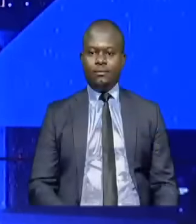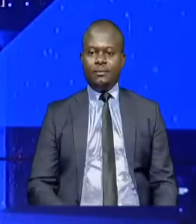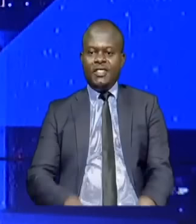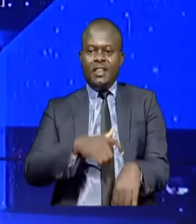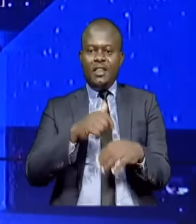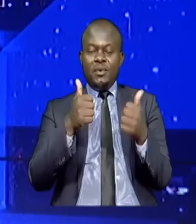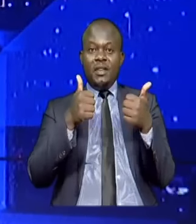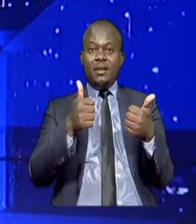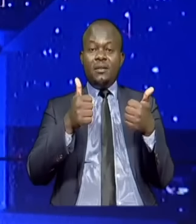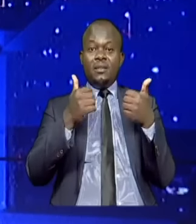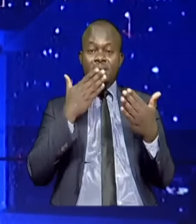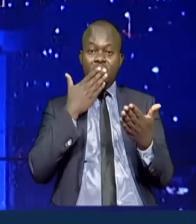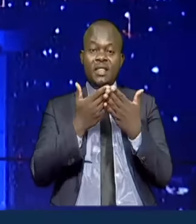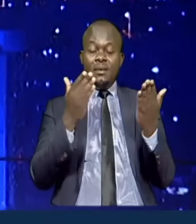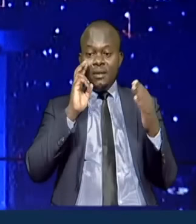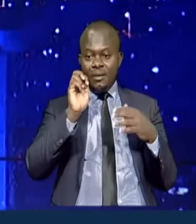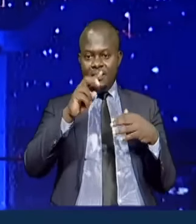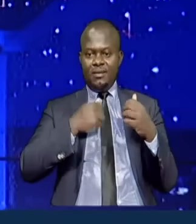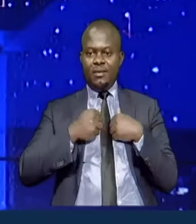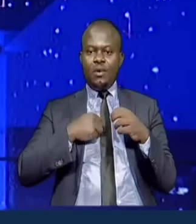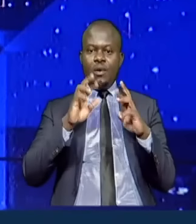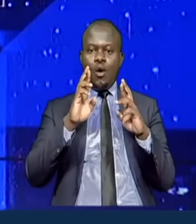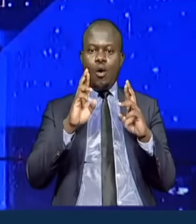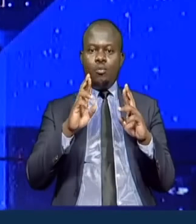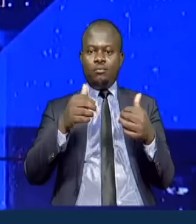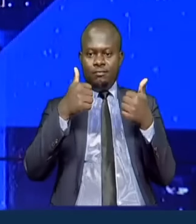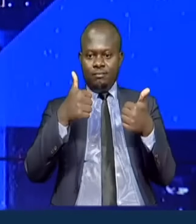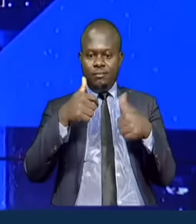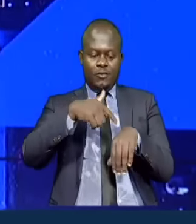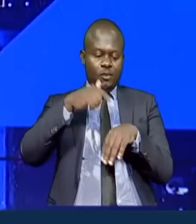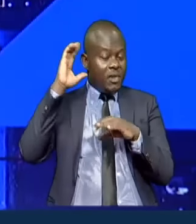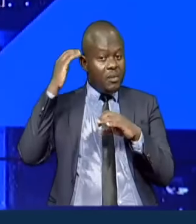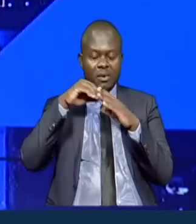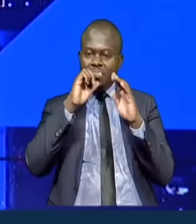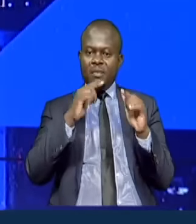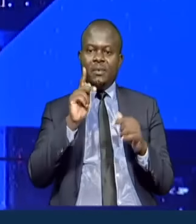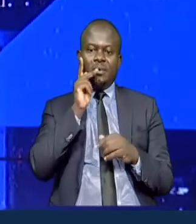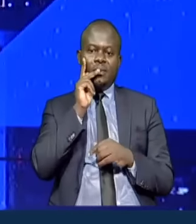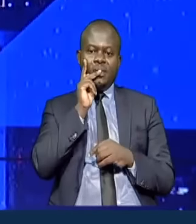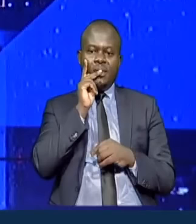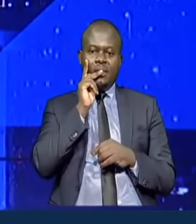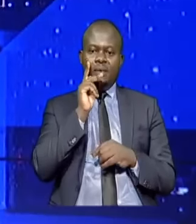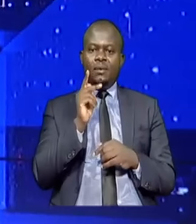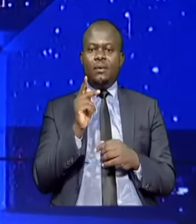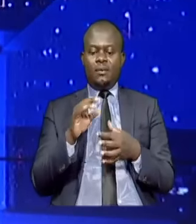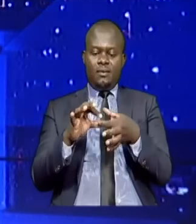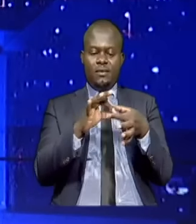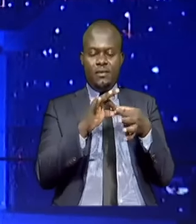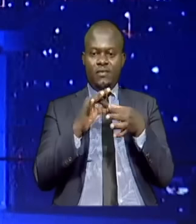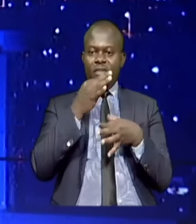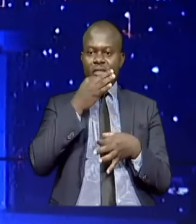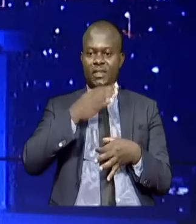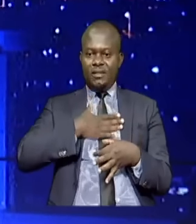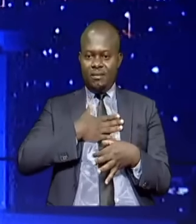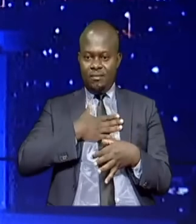Ibihe byiza kuri mwese bakurikiye Televiziyo Rwanda, twizere ko muri bose mukomeje kumererwa neza n'umwanya w'amakuru mu rurimi rw'Ikinyarwanda. Ndabagezaho mfatanyije na Fideli